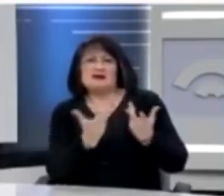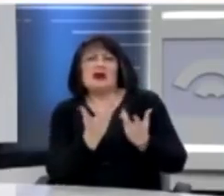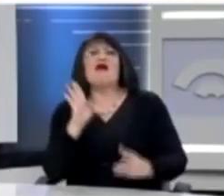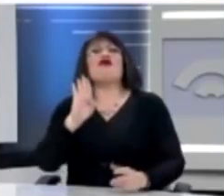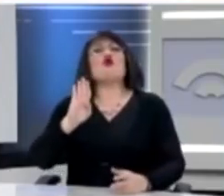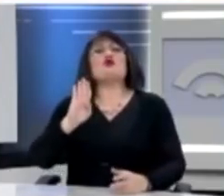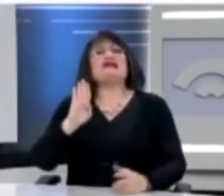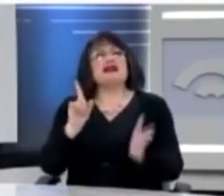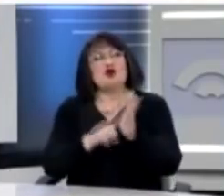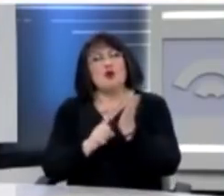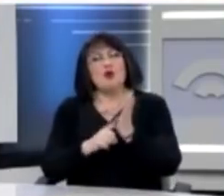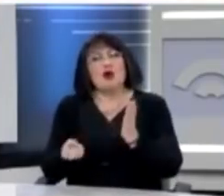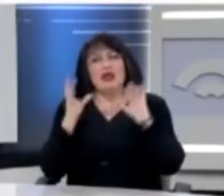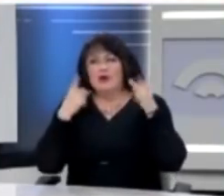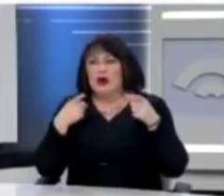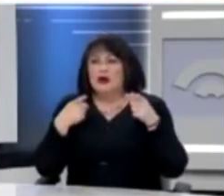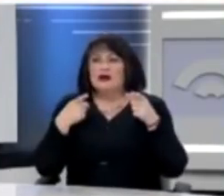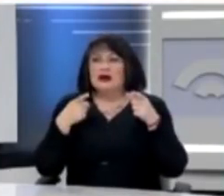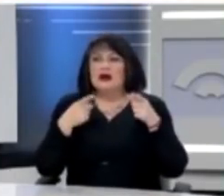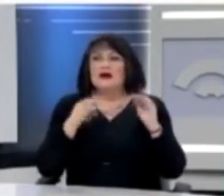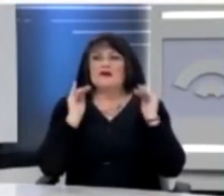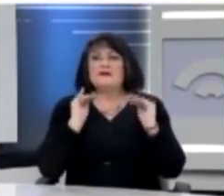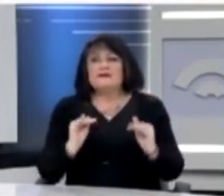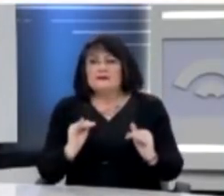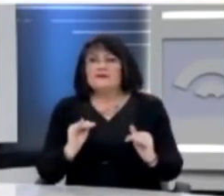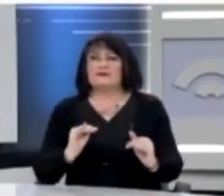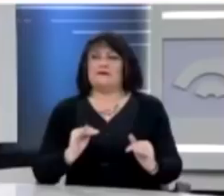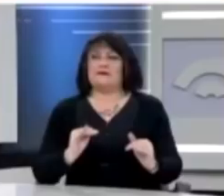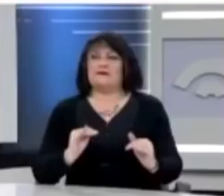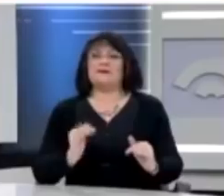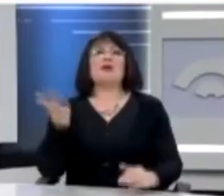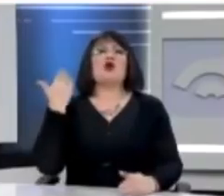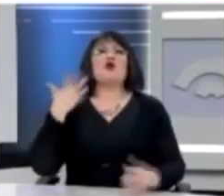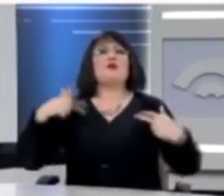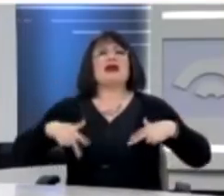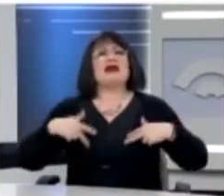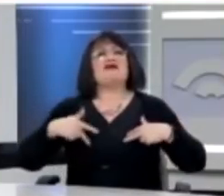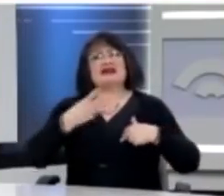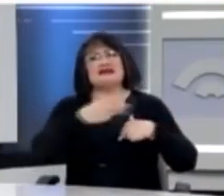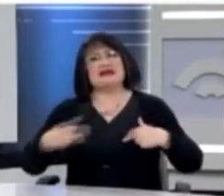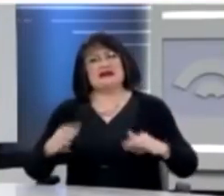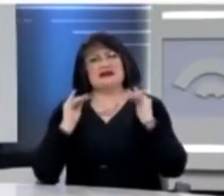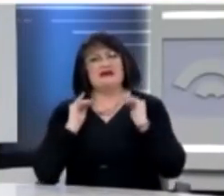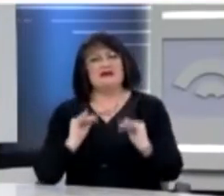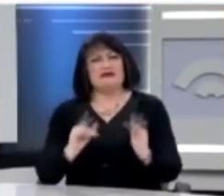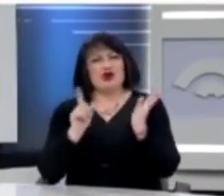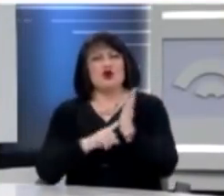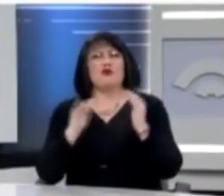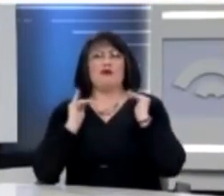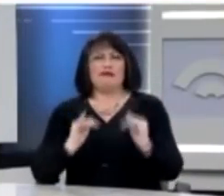Νέας Δημοκρατίας, που διατήρησε στο ακέραιο η προηγούμενη κυβέρνηση του ΣΥΡΙΖΑ και μετατράπηκε